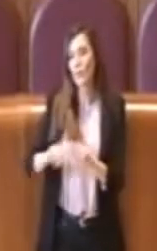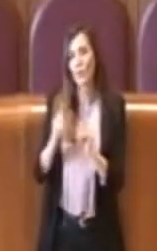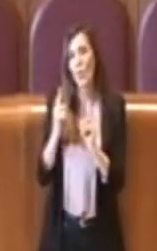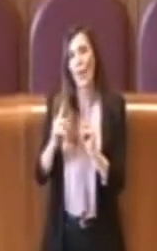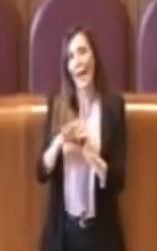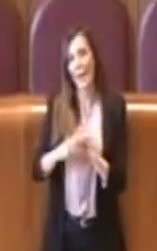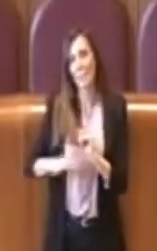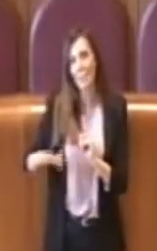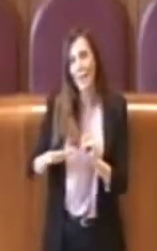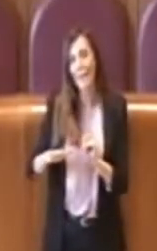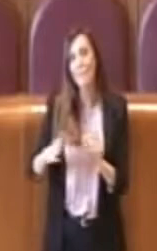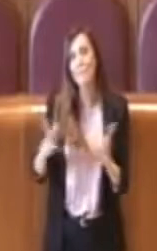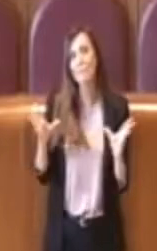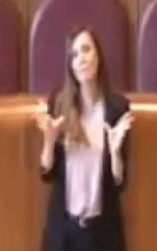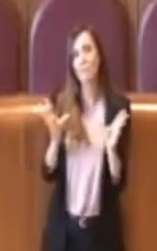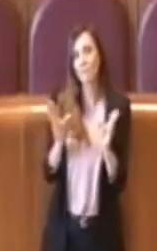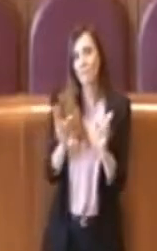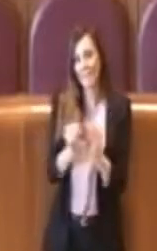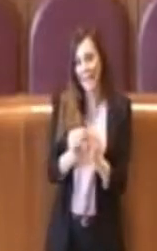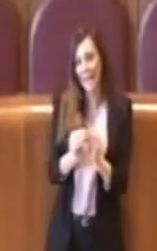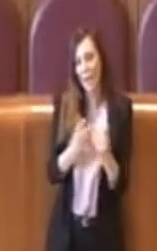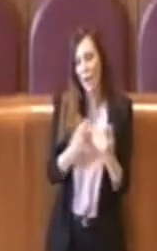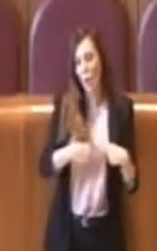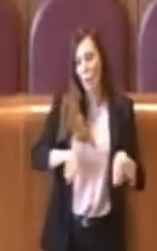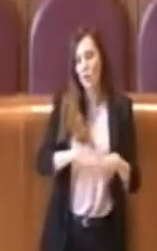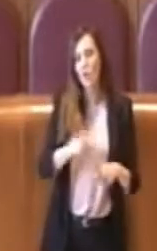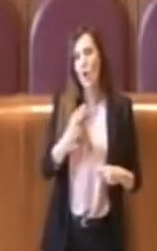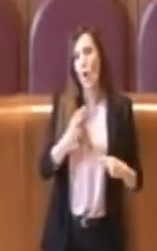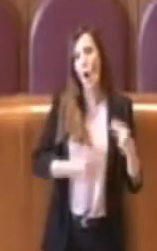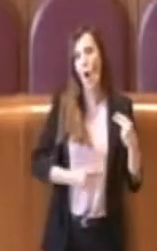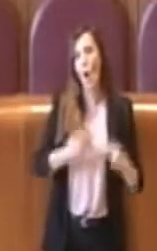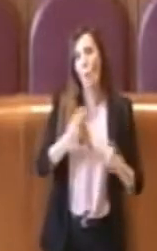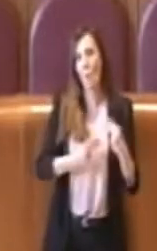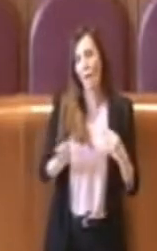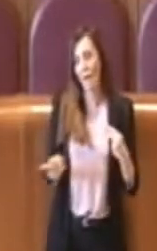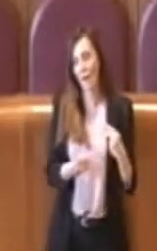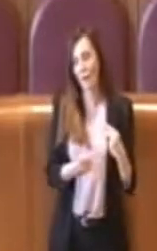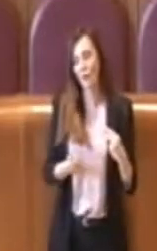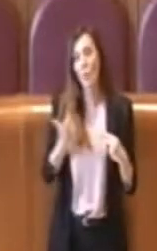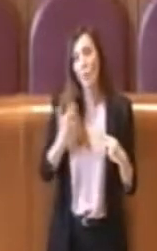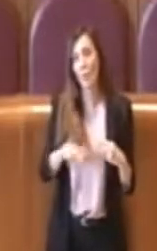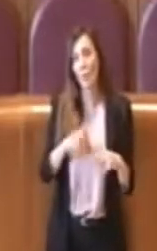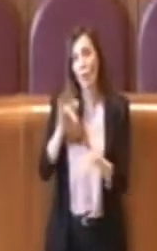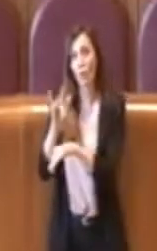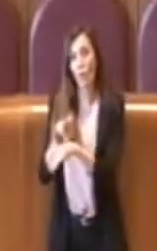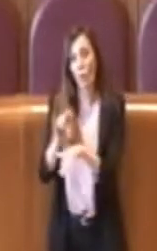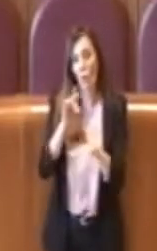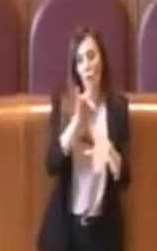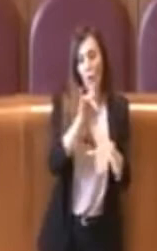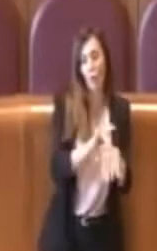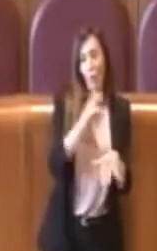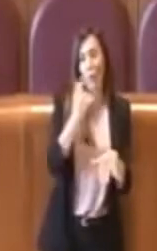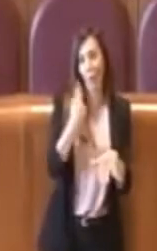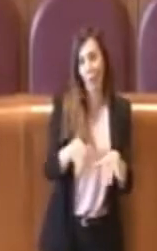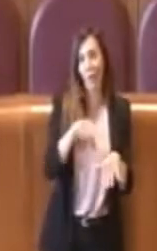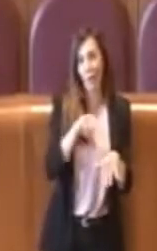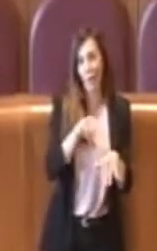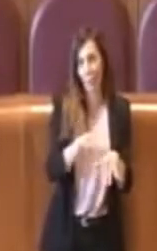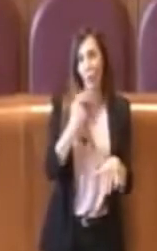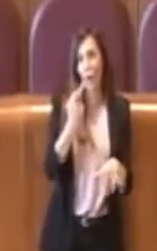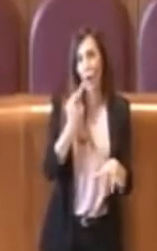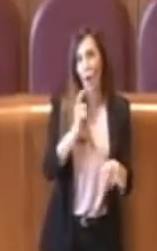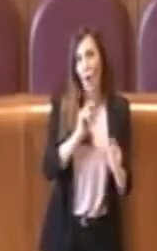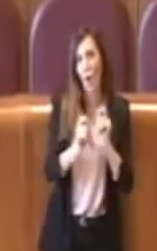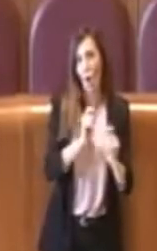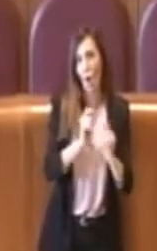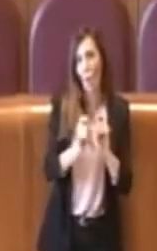in congiunta con la Commissione Commercio, perché tocca anche il lato commerciale, perché